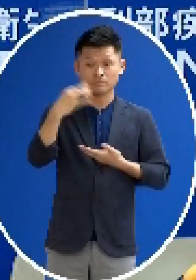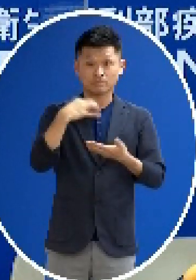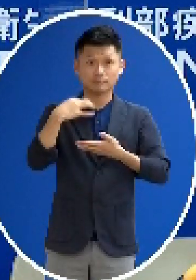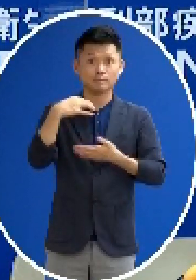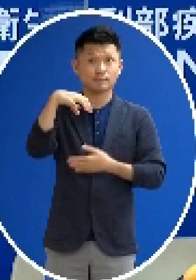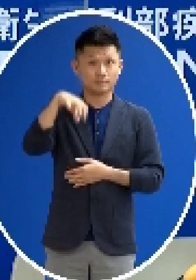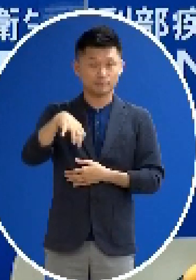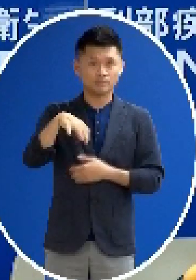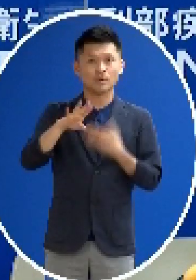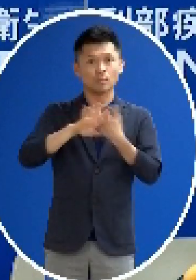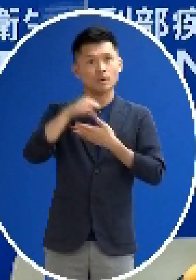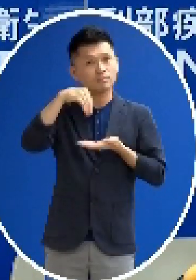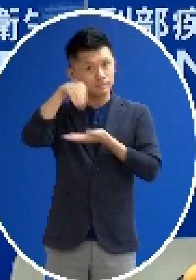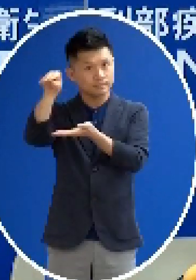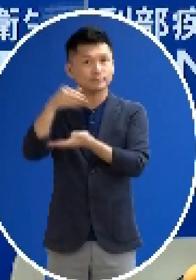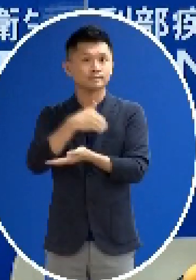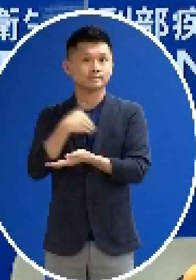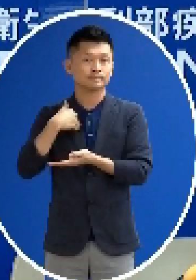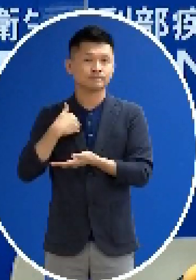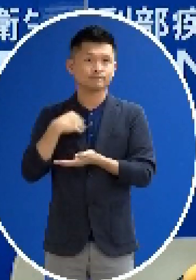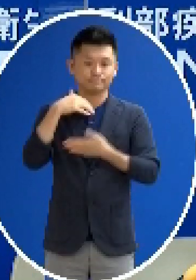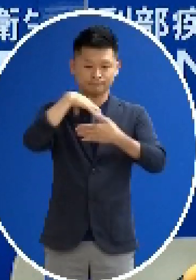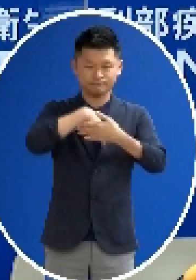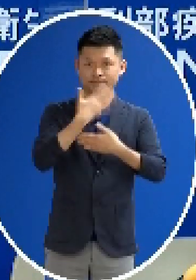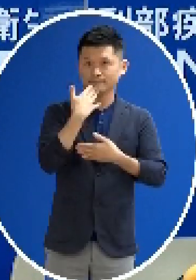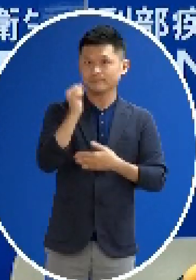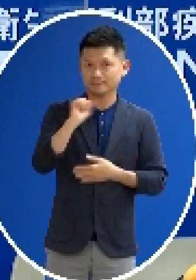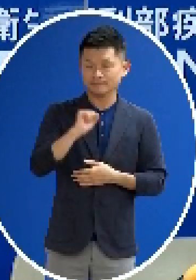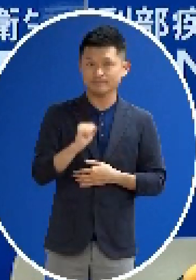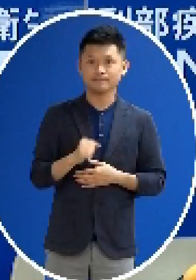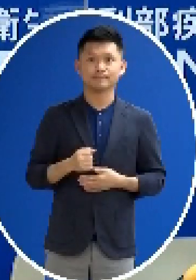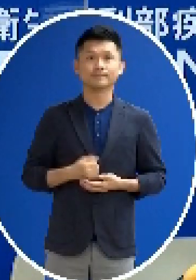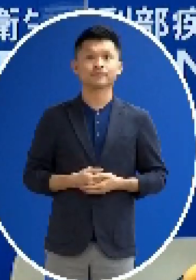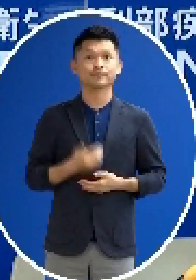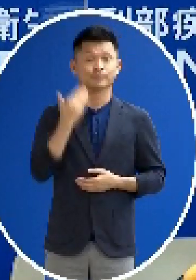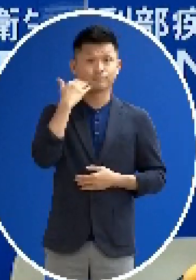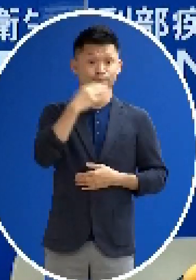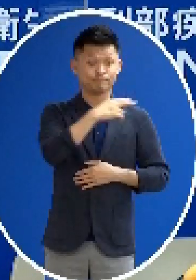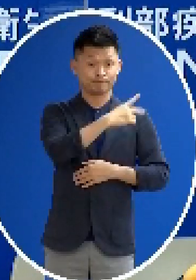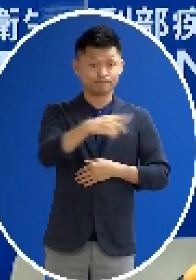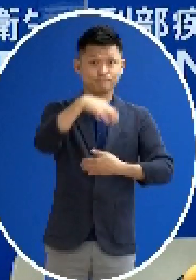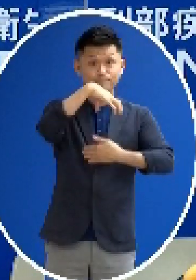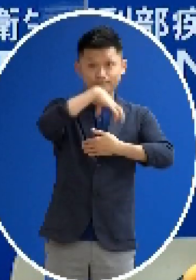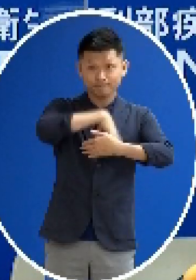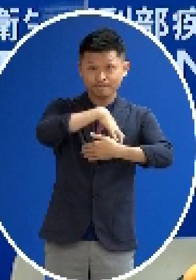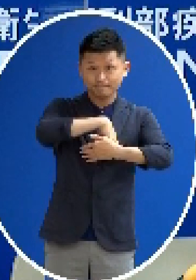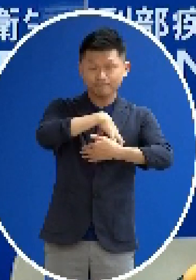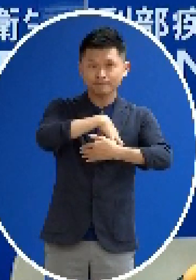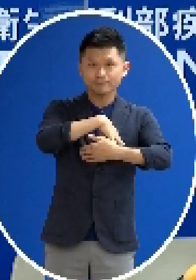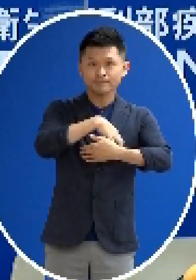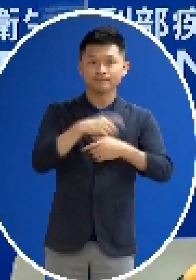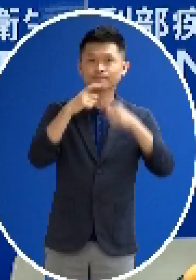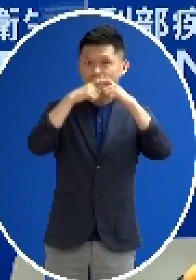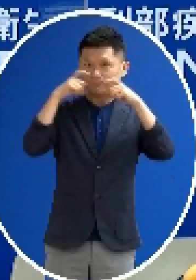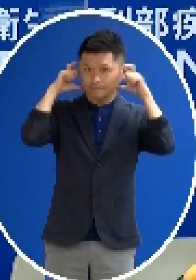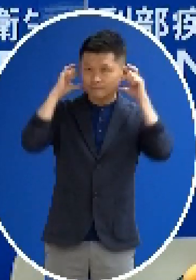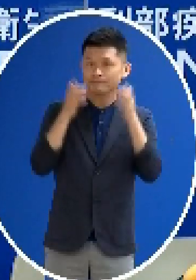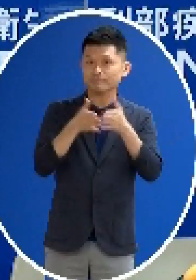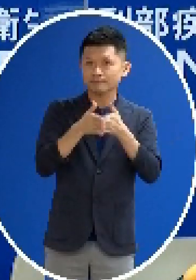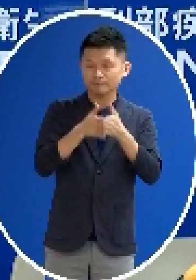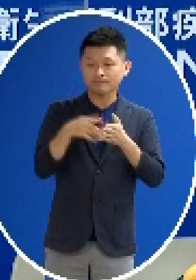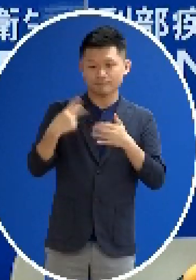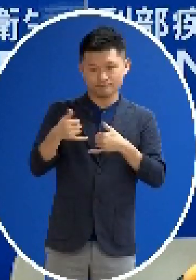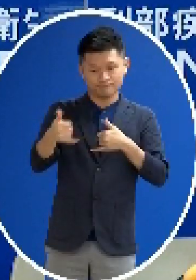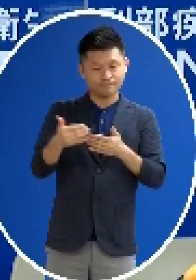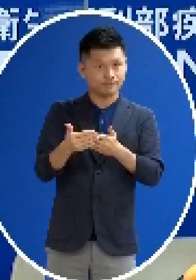提供外带的服务。那于场内活动时，除在游泳池内，均应佩戴口罩并保